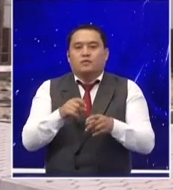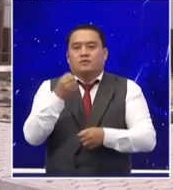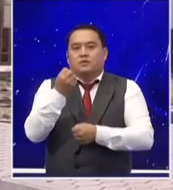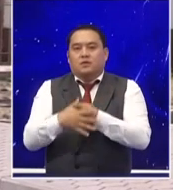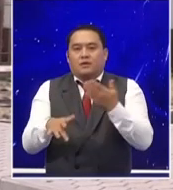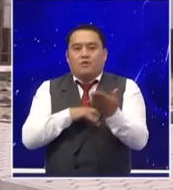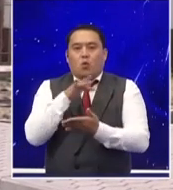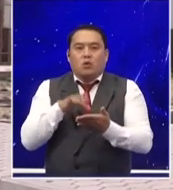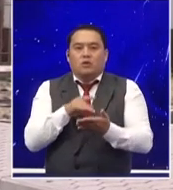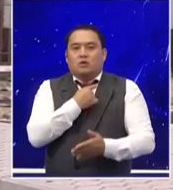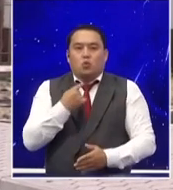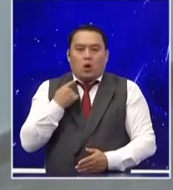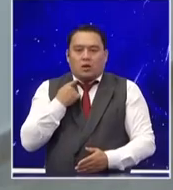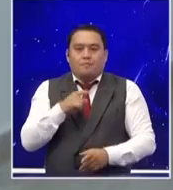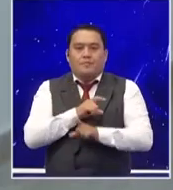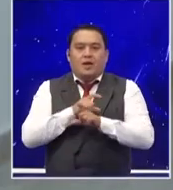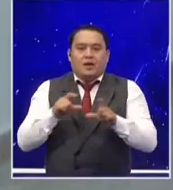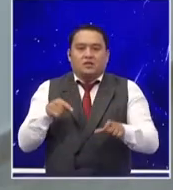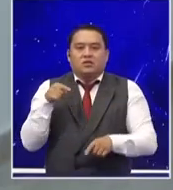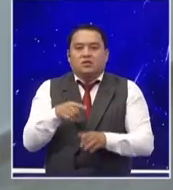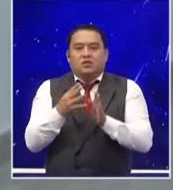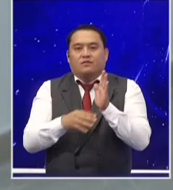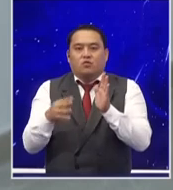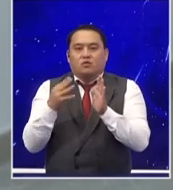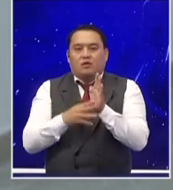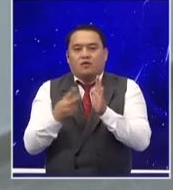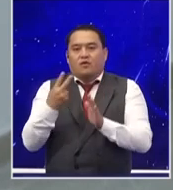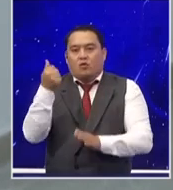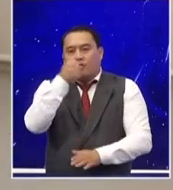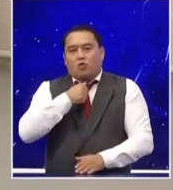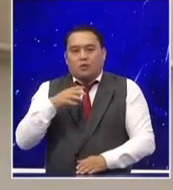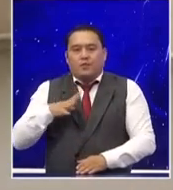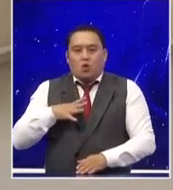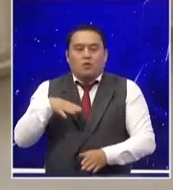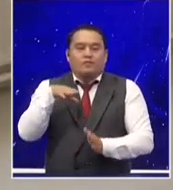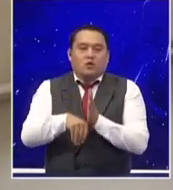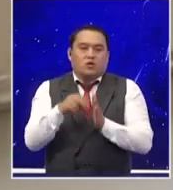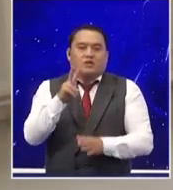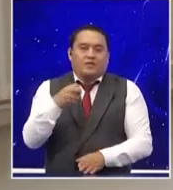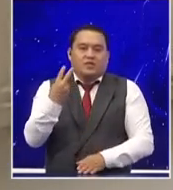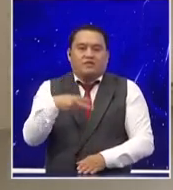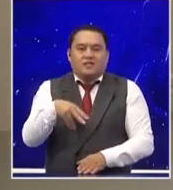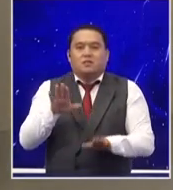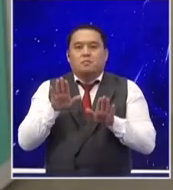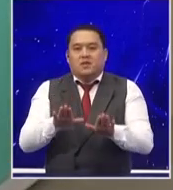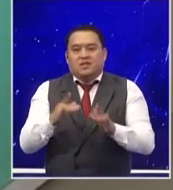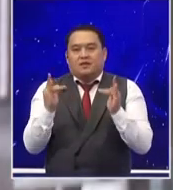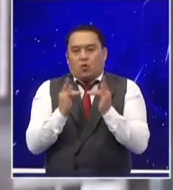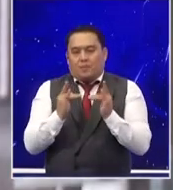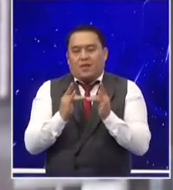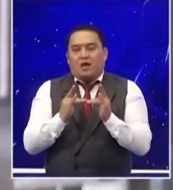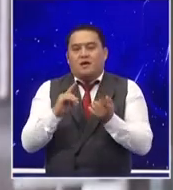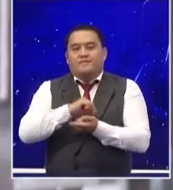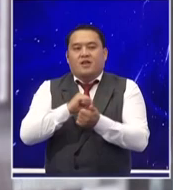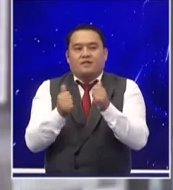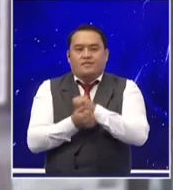города талды-курган медучреждения 1992 года постройки рассчитана на 200 20 койко-мест не считая замены